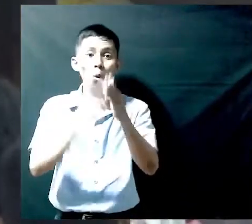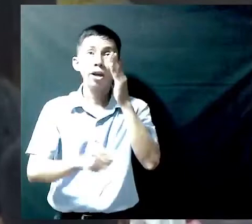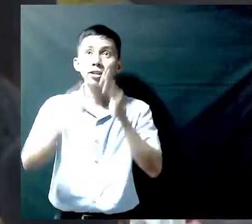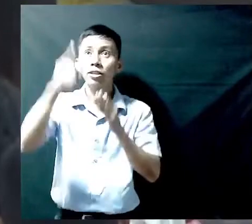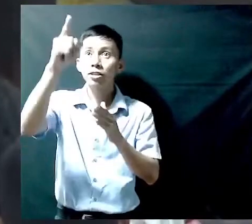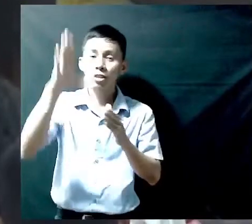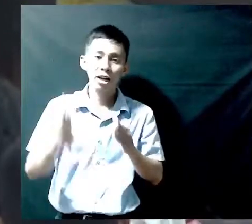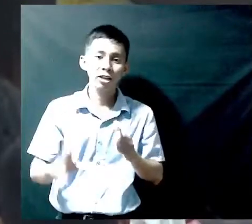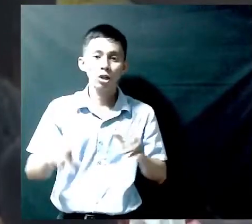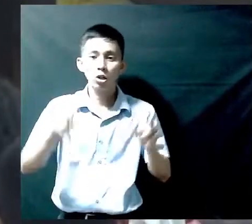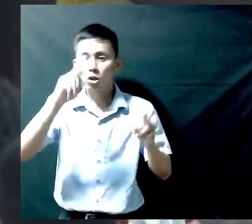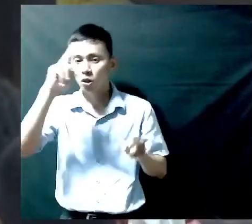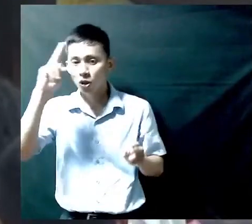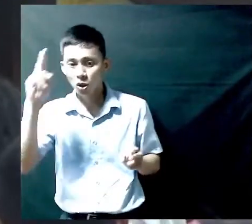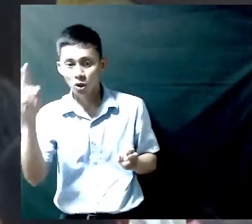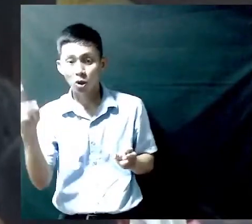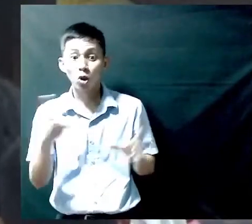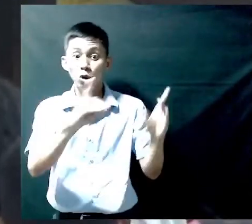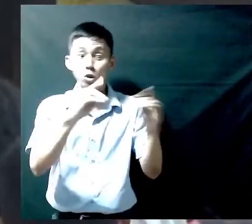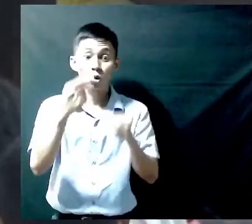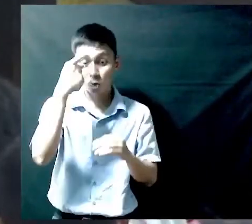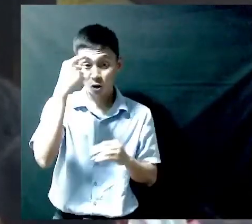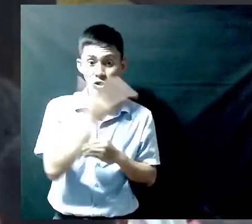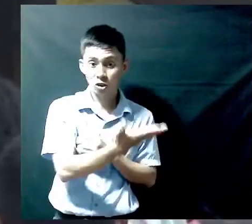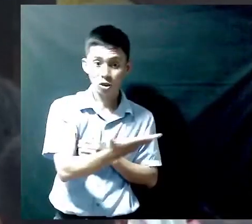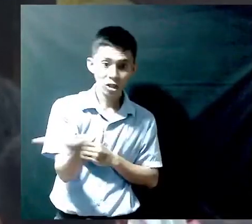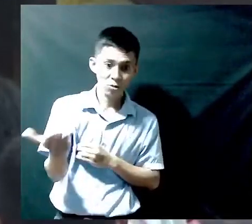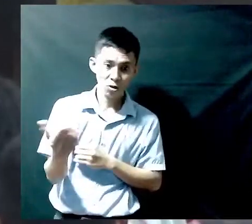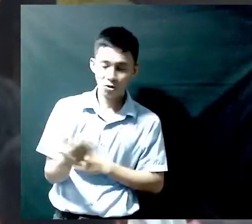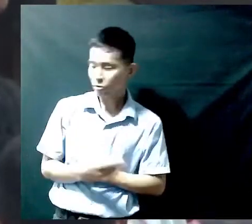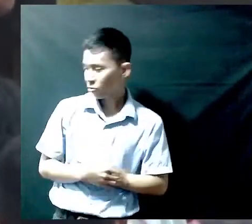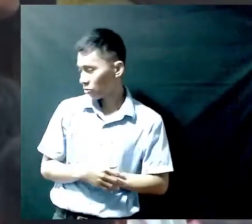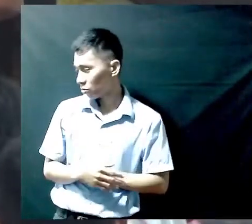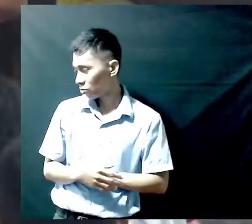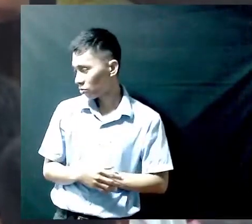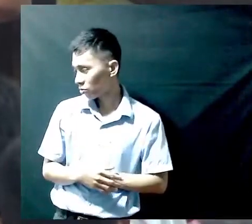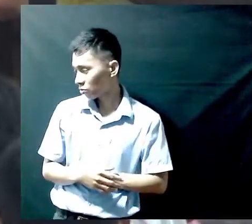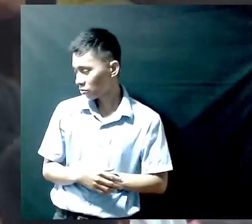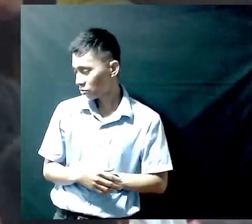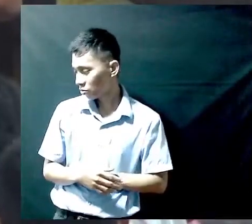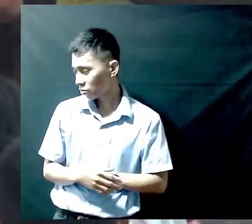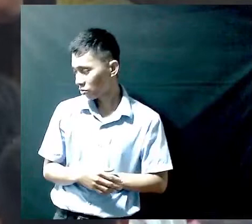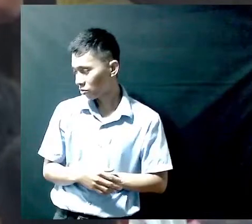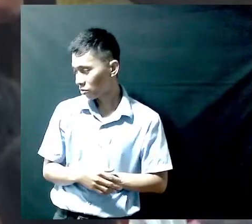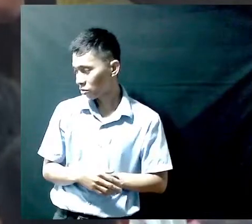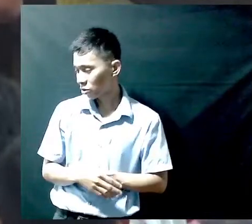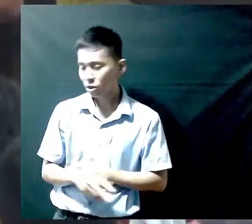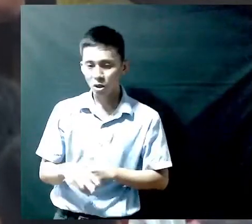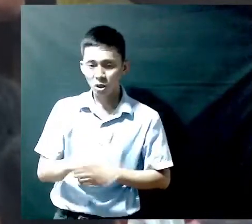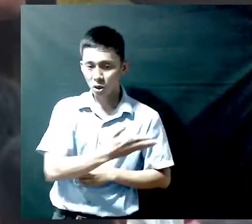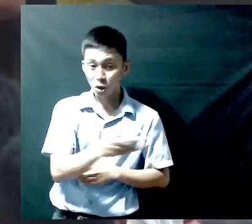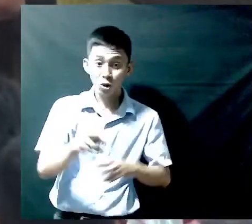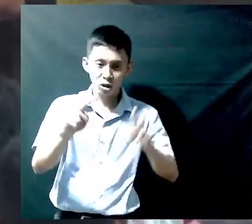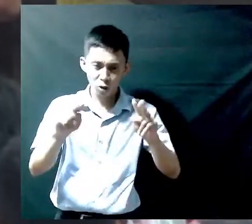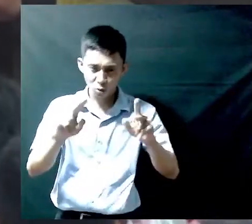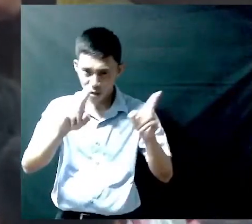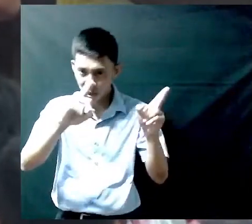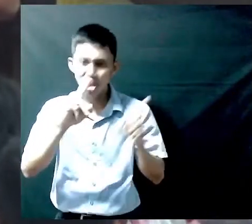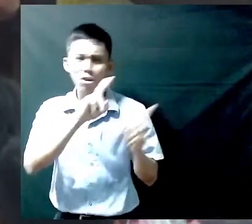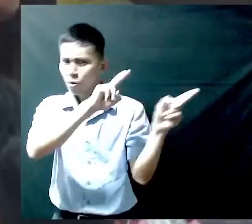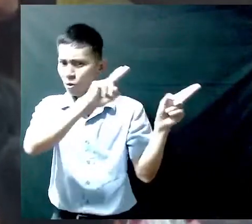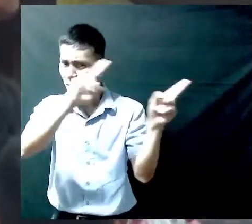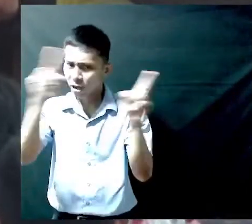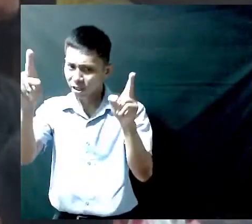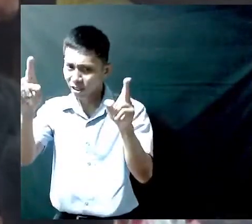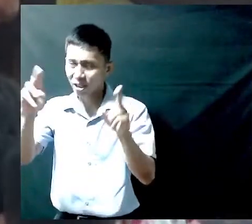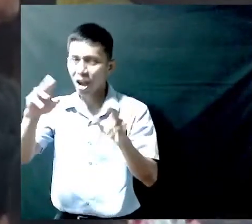Pag hinawa ka ng Diyos ang buhay mo, hindi mo alam kung anong gagawin ni Lord sa'yo. You have to be ready kung paano kang